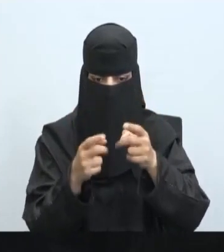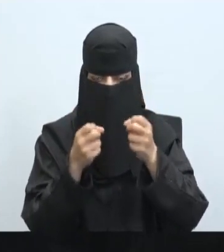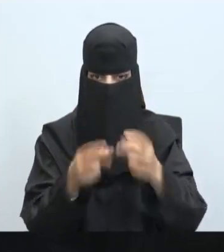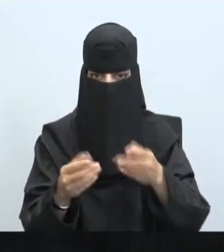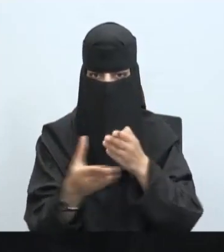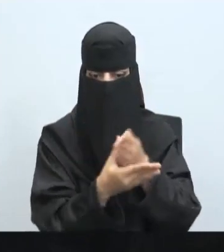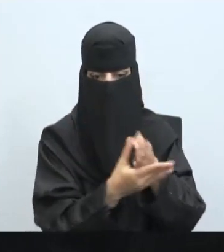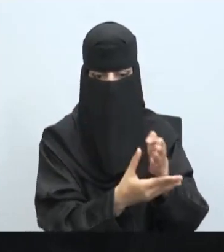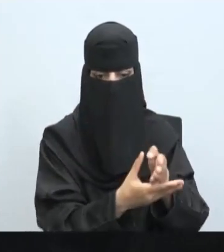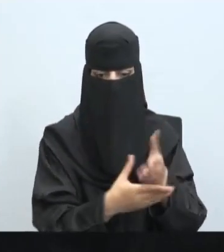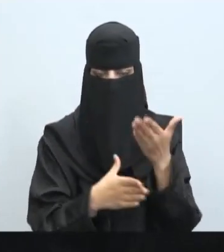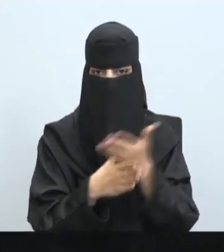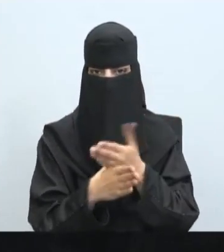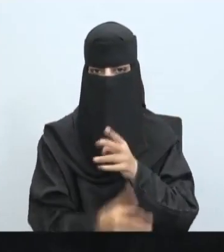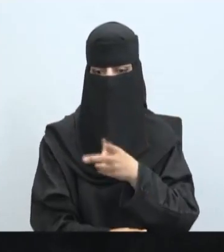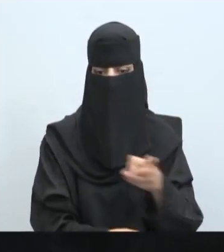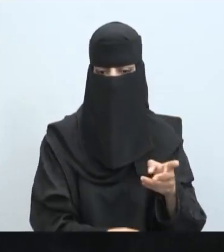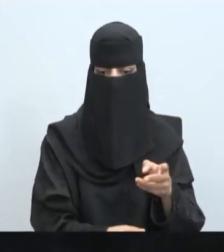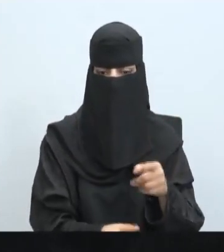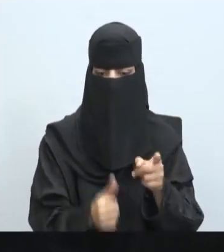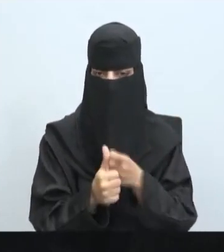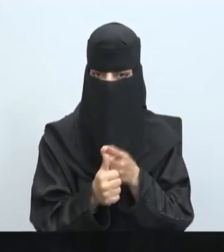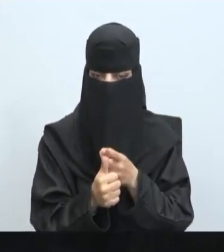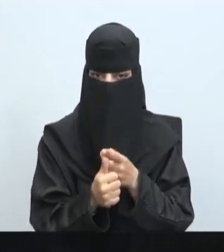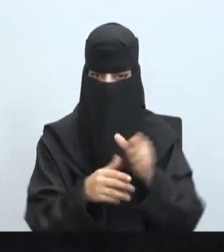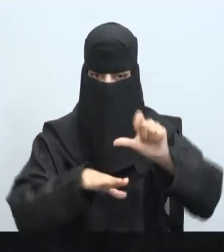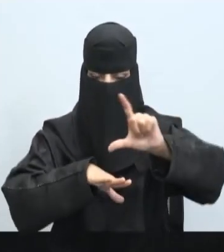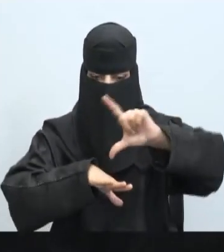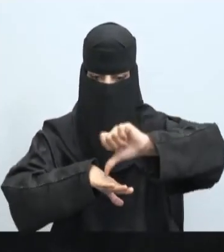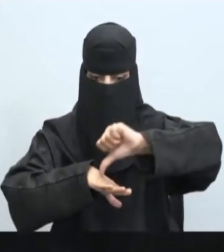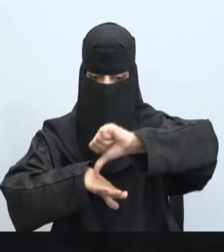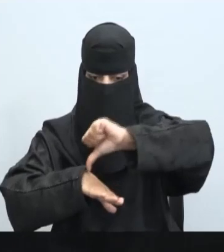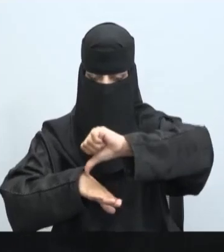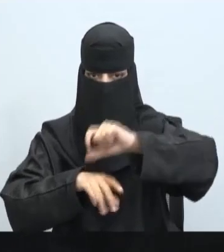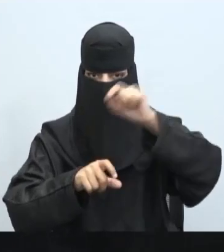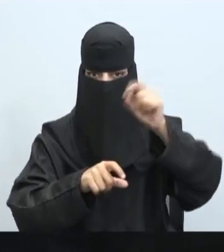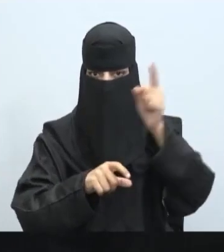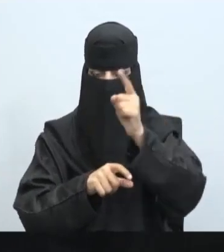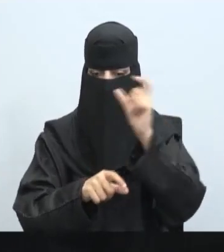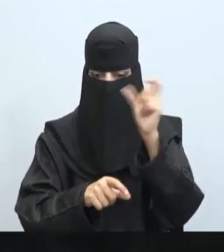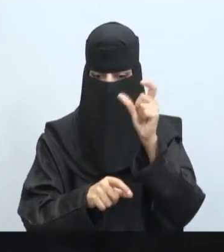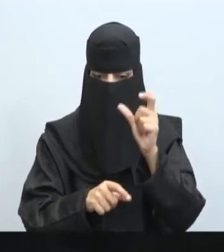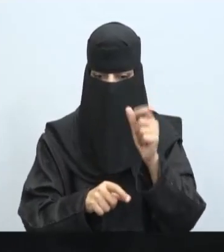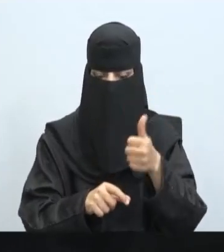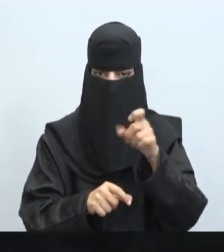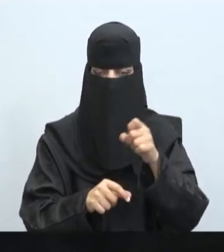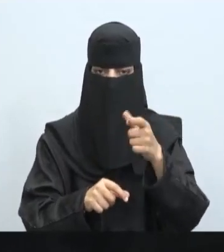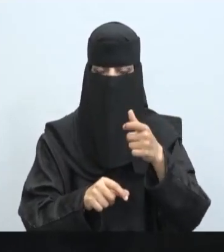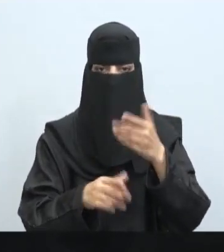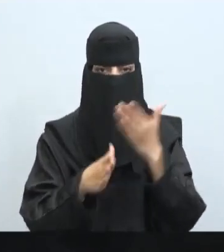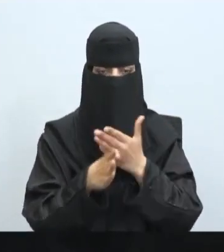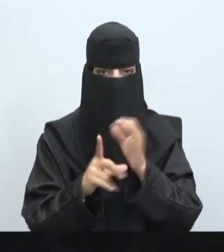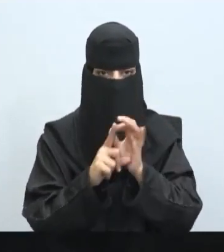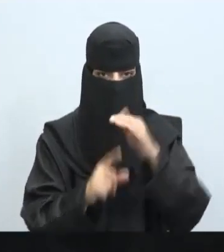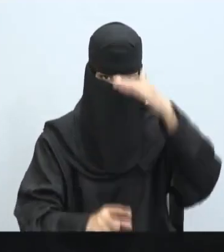فتحوها لاغراض متعدده اما لتكون عواصم للدول الاسلاميه او لاغراض